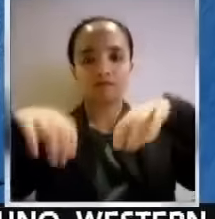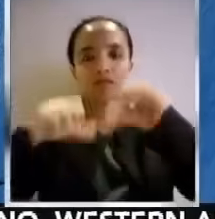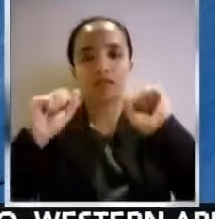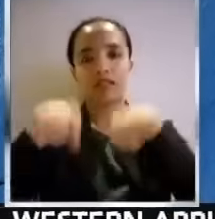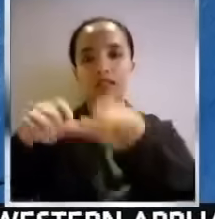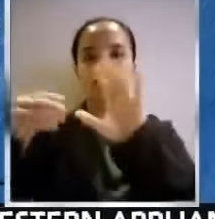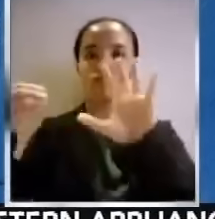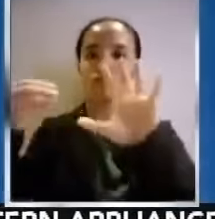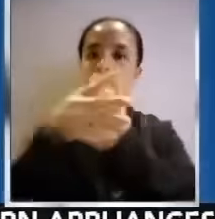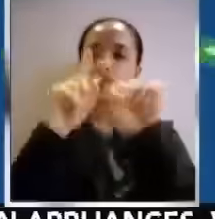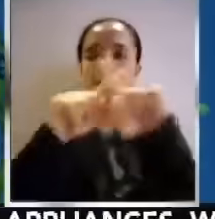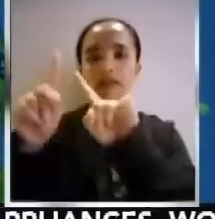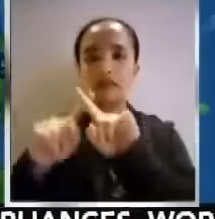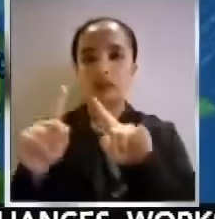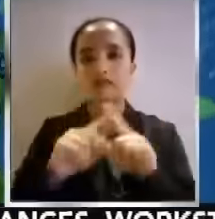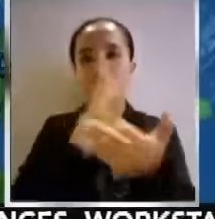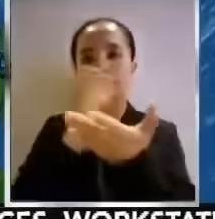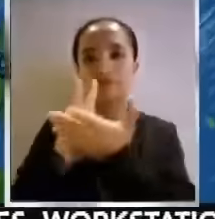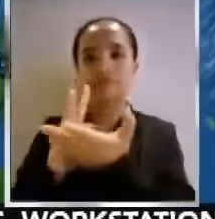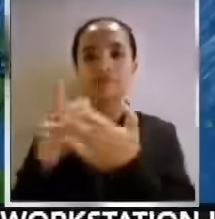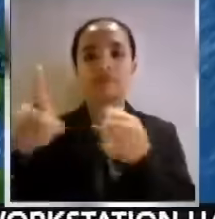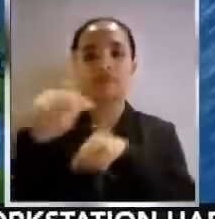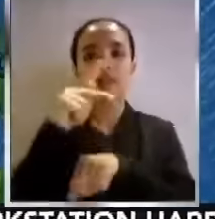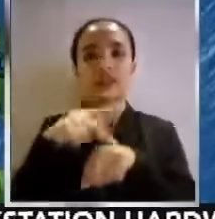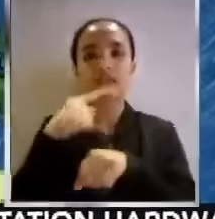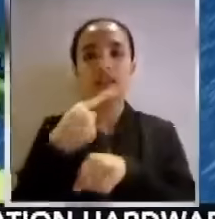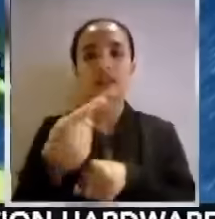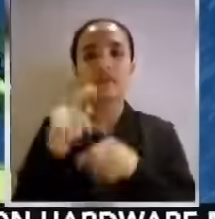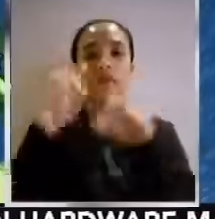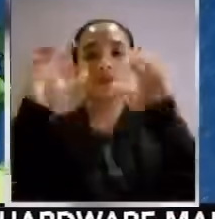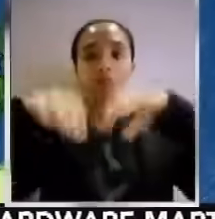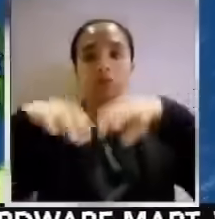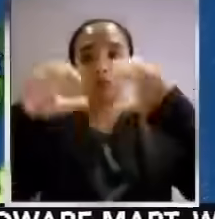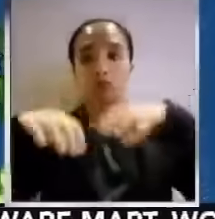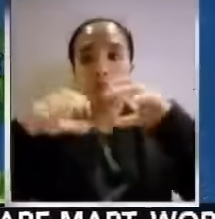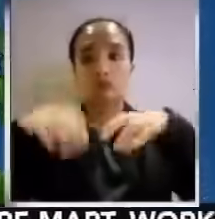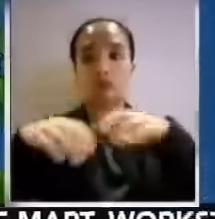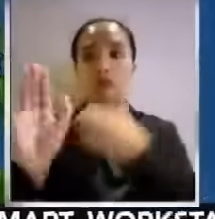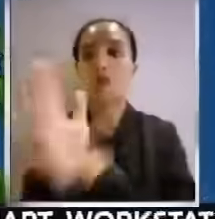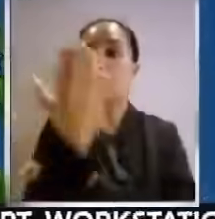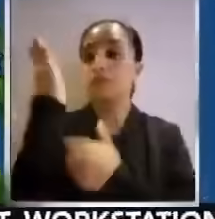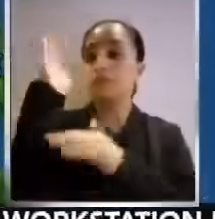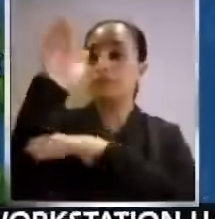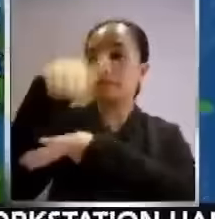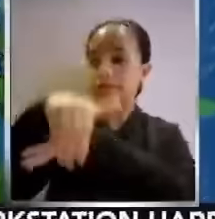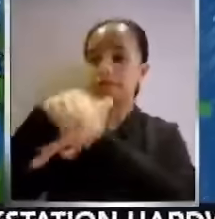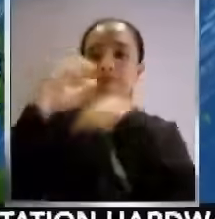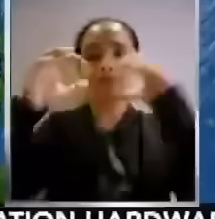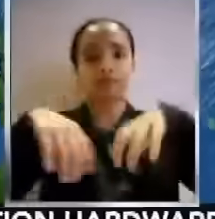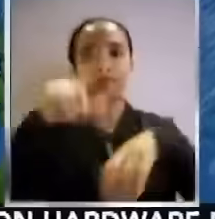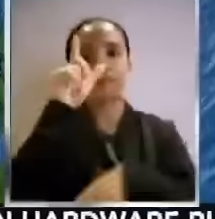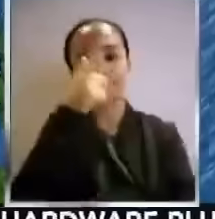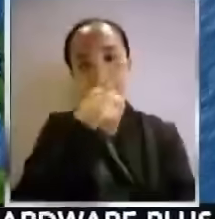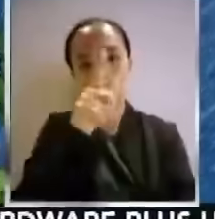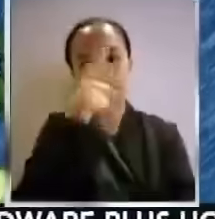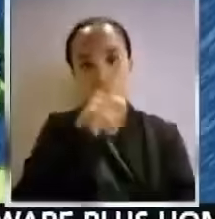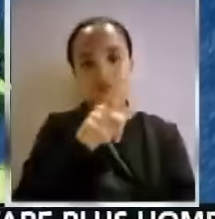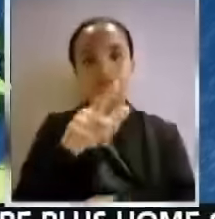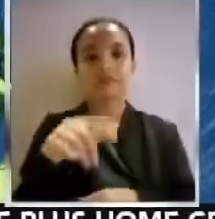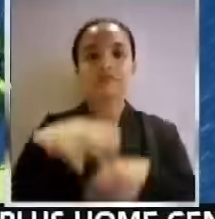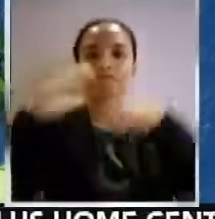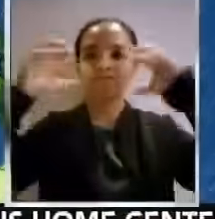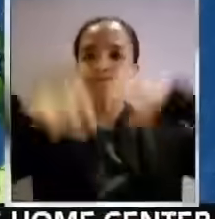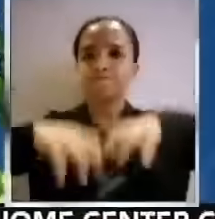bahagi ng bansa. Base sa rainfall forecast ng Metro Weather, umaga hanggang gabi, maulan sa Luzon. At heavy to intense rains